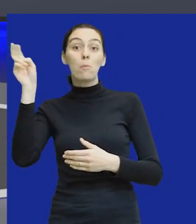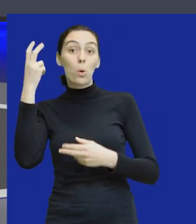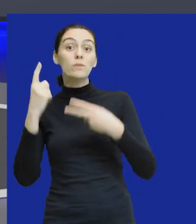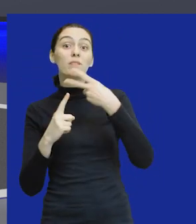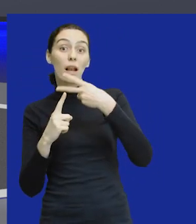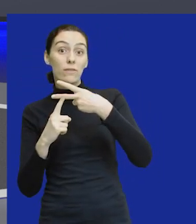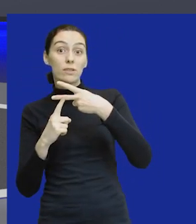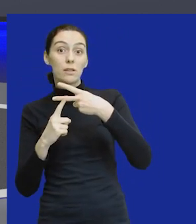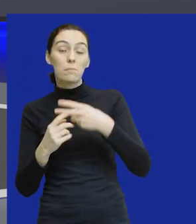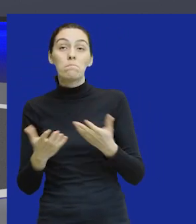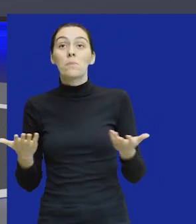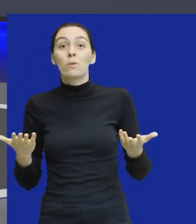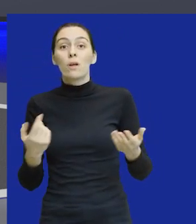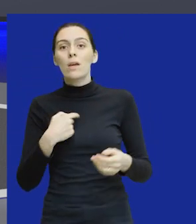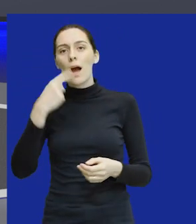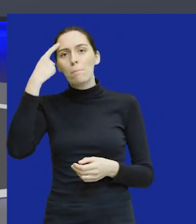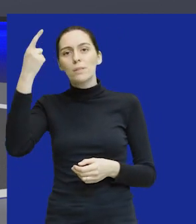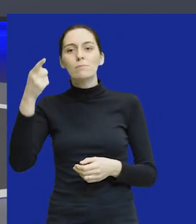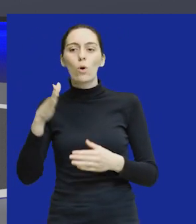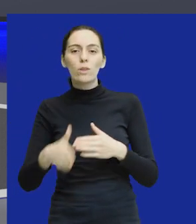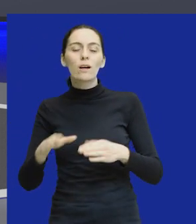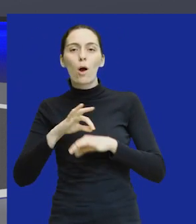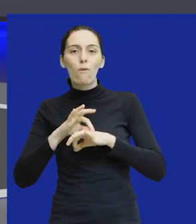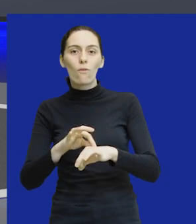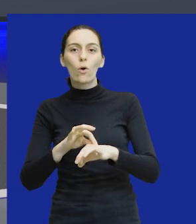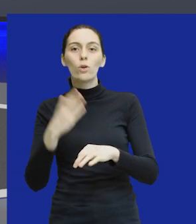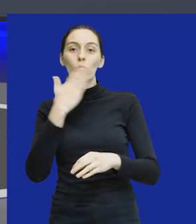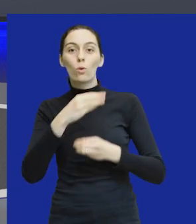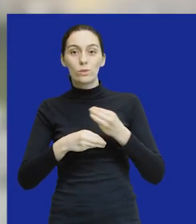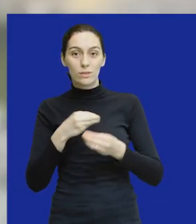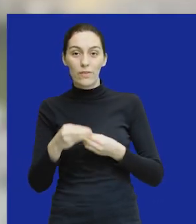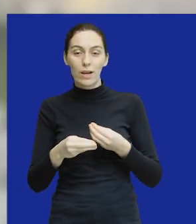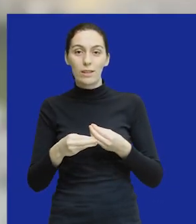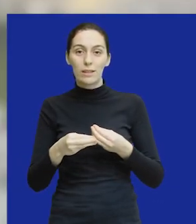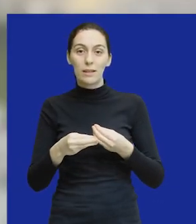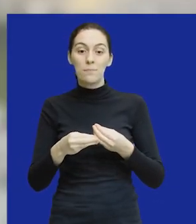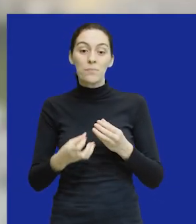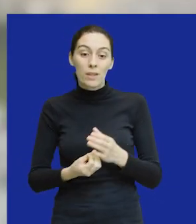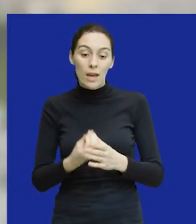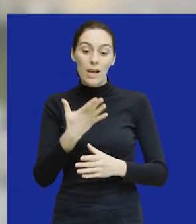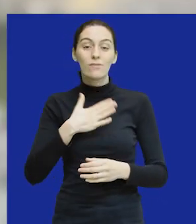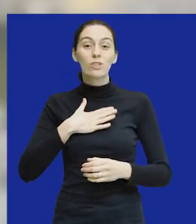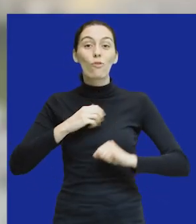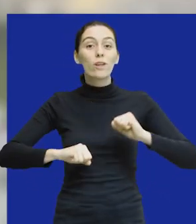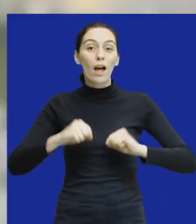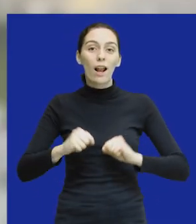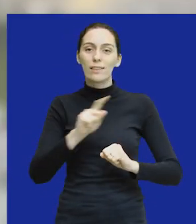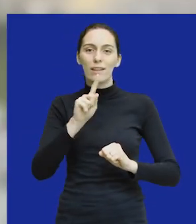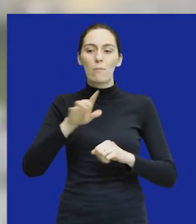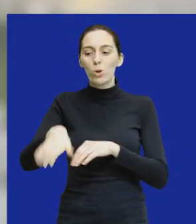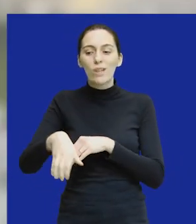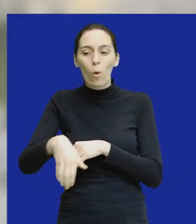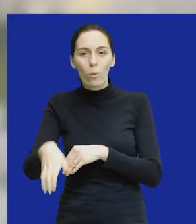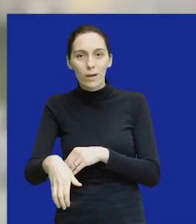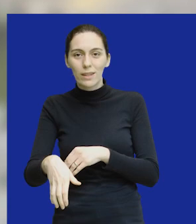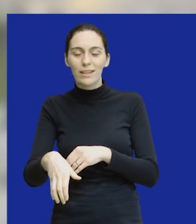poziv s televizije. Tako da mislim da je to sve vođeno na kraju opet Duhom Svetim, u smislu razvijaj svoje talente, nemoj ih